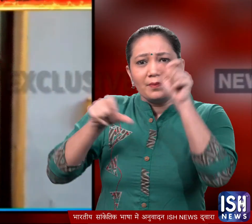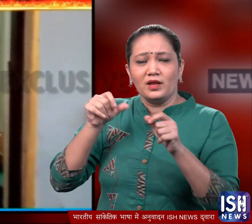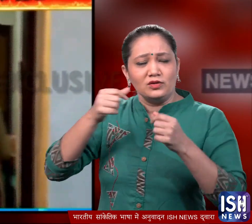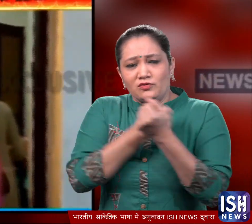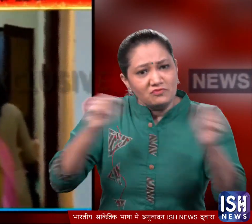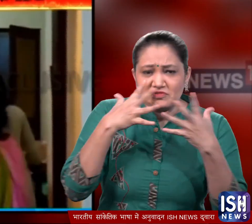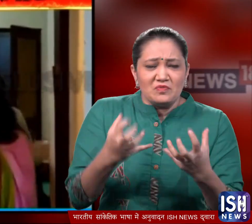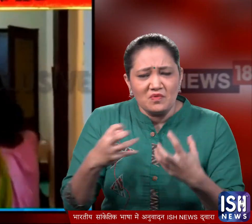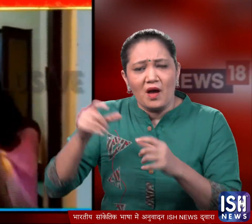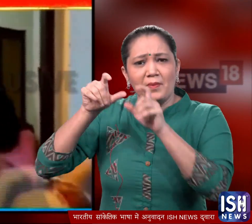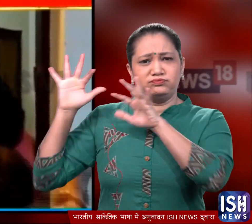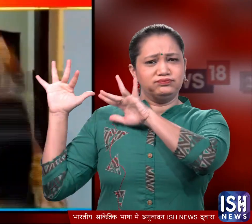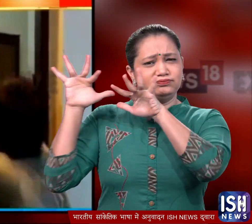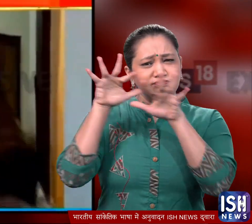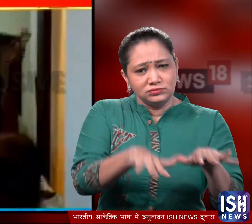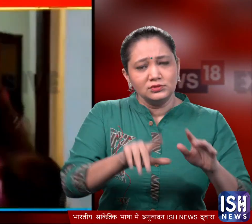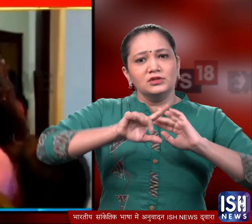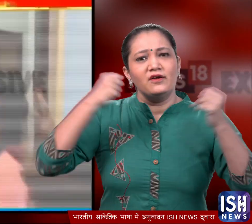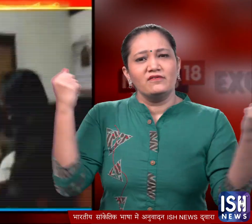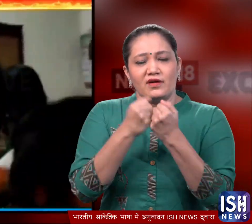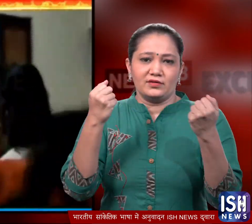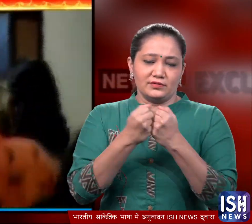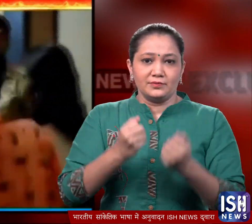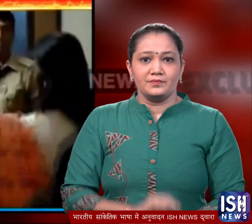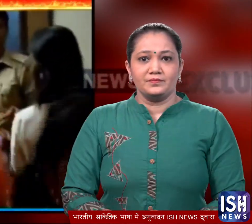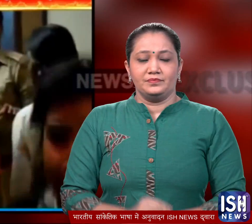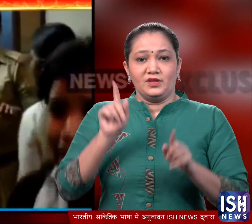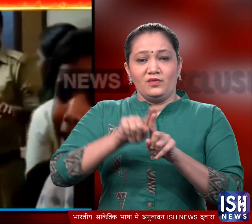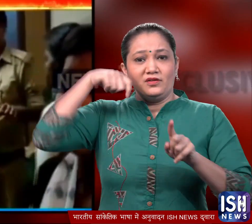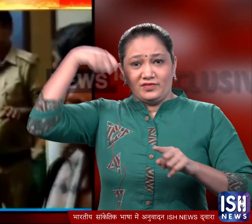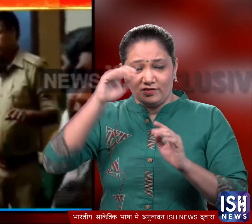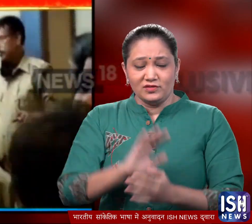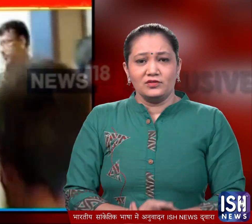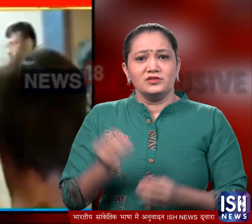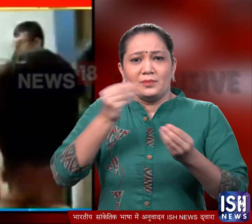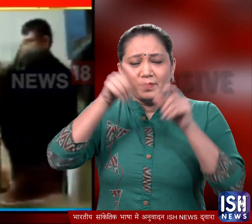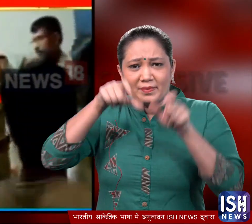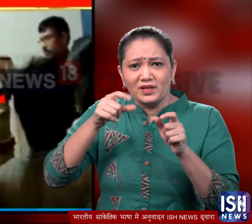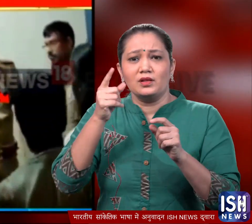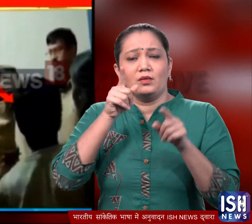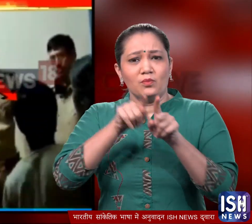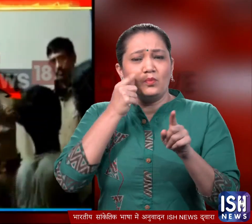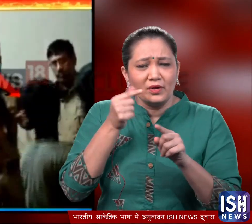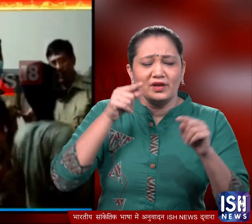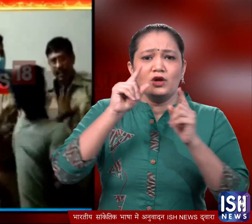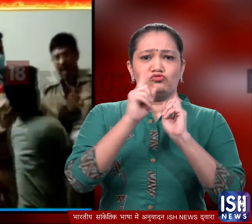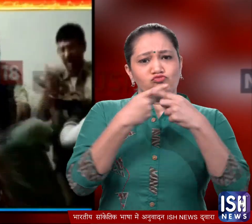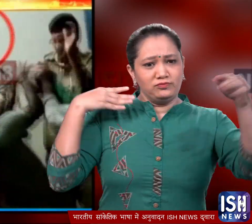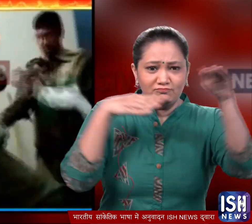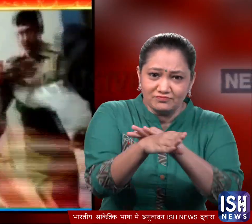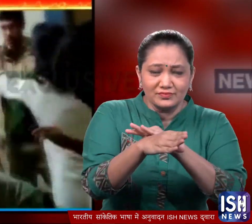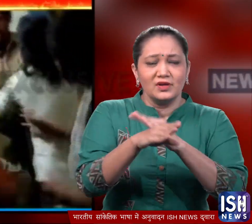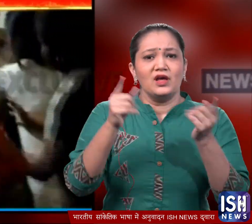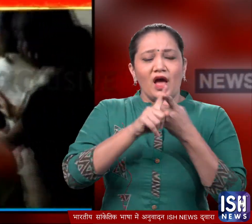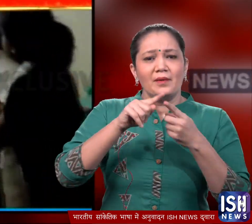लड़के को छुड़ाने के लिए थाने पर आ धमके और हंगामा खड़ा कर दिया। सामने आई एक तस्वीर में दिखा कि कुछ लोगों के साथ एक लड़का दारोगा के कमरे में घुसा।